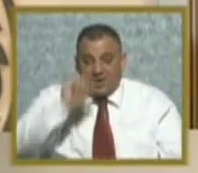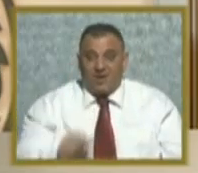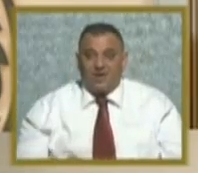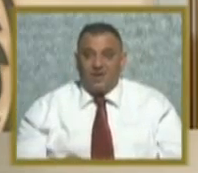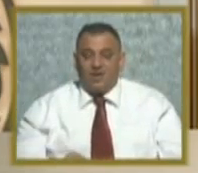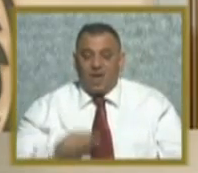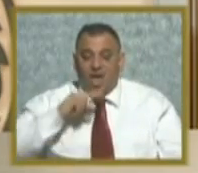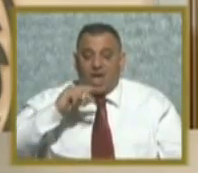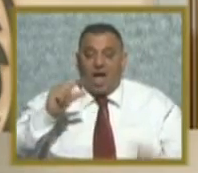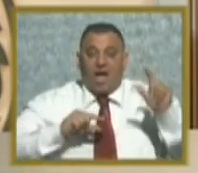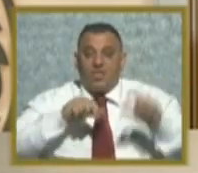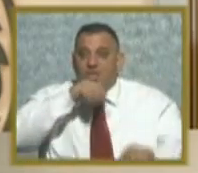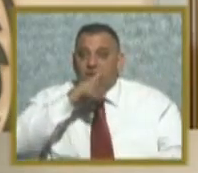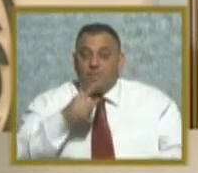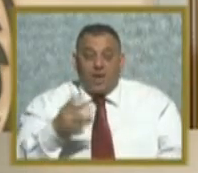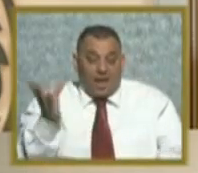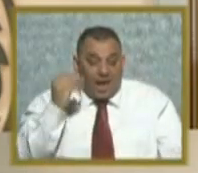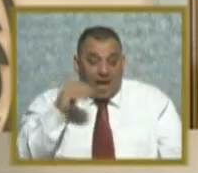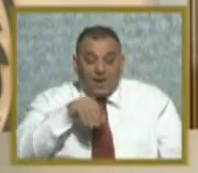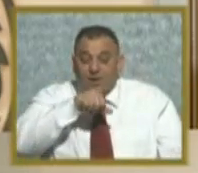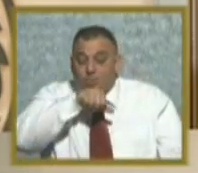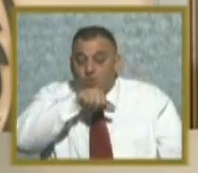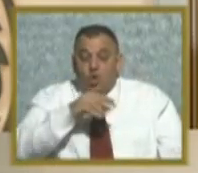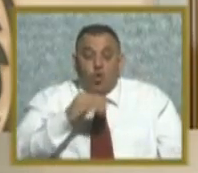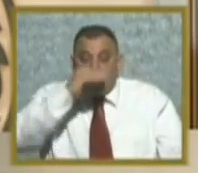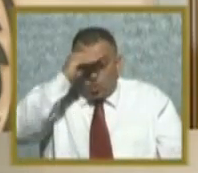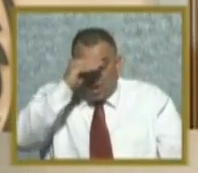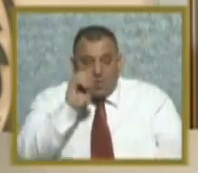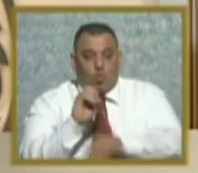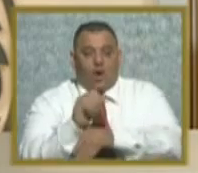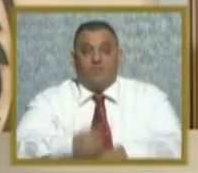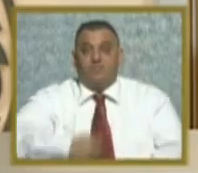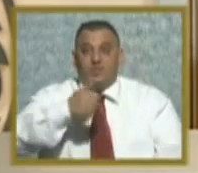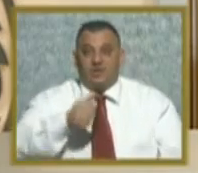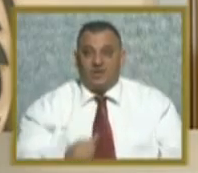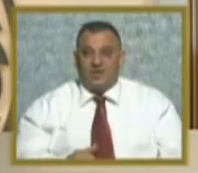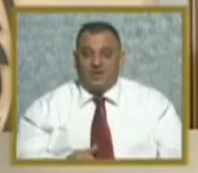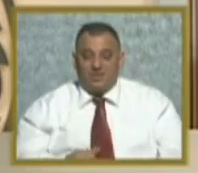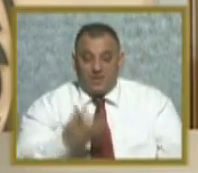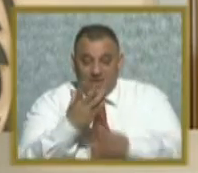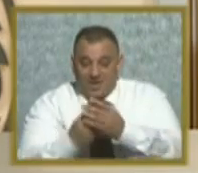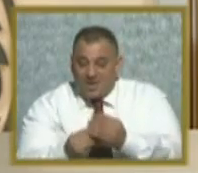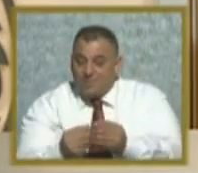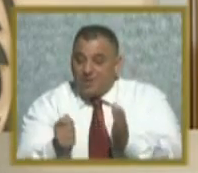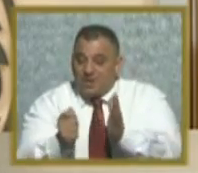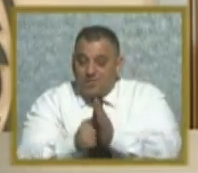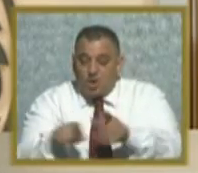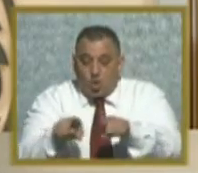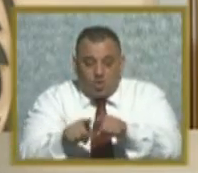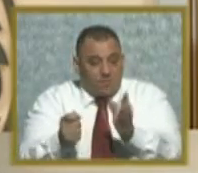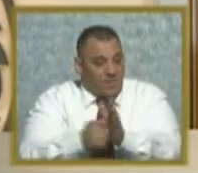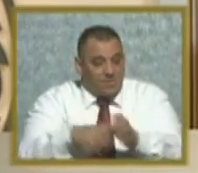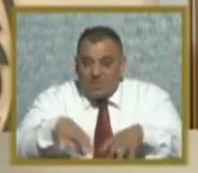في الحديث الصحيح خيركم من تعلم القرآن وعلمه. فعلم عيالك وخواتك